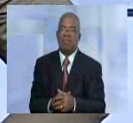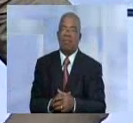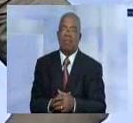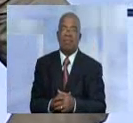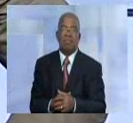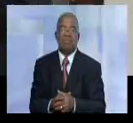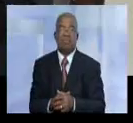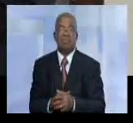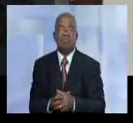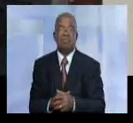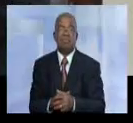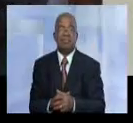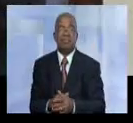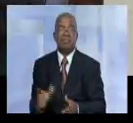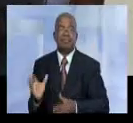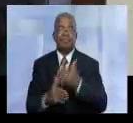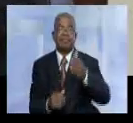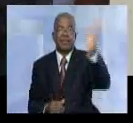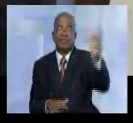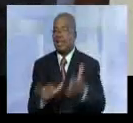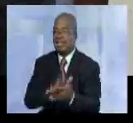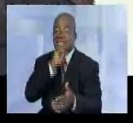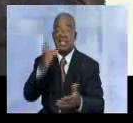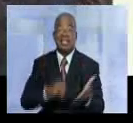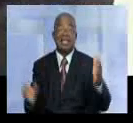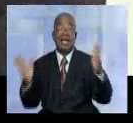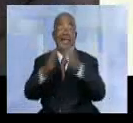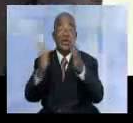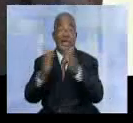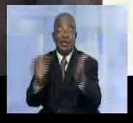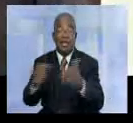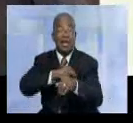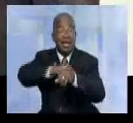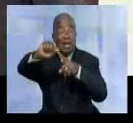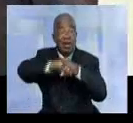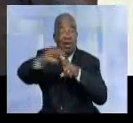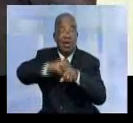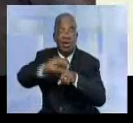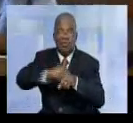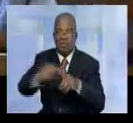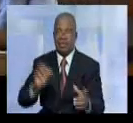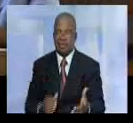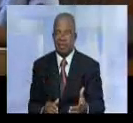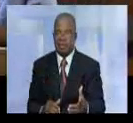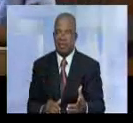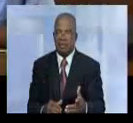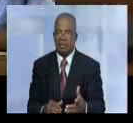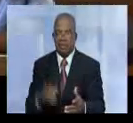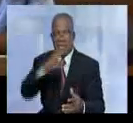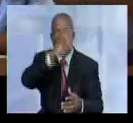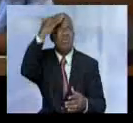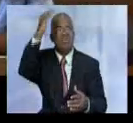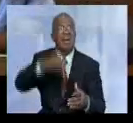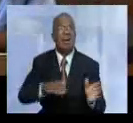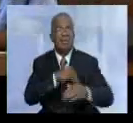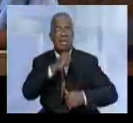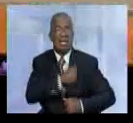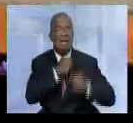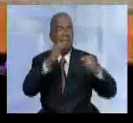précisions. Mise de diplôme de participation au personnel de sécurité et de défense. Résultat de plusieurs formations sur la